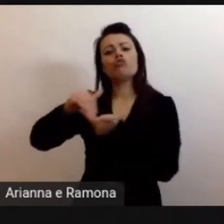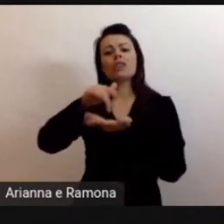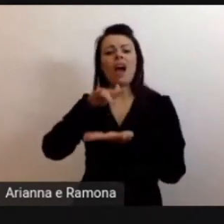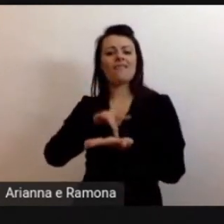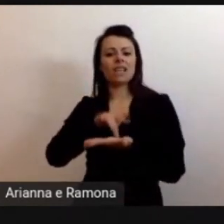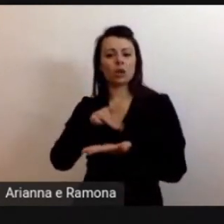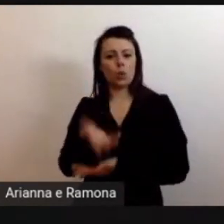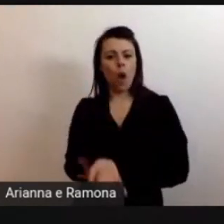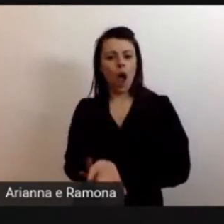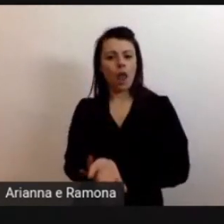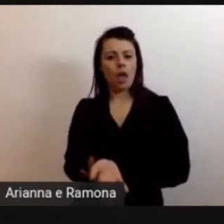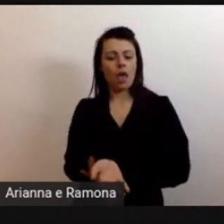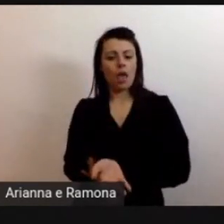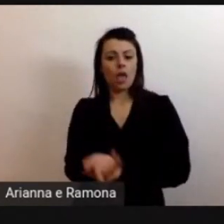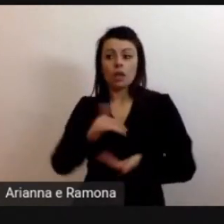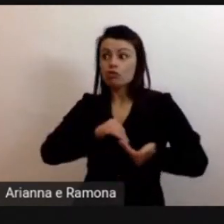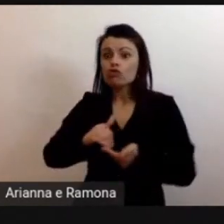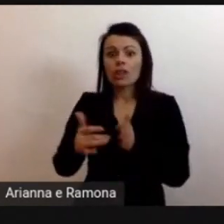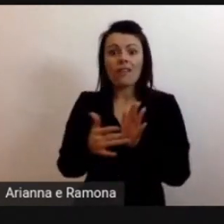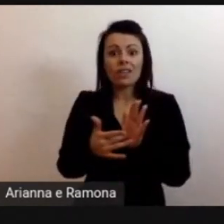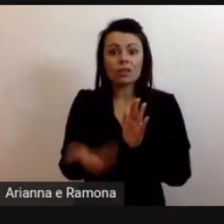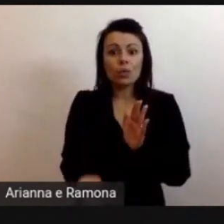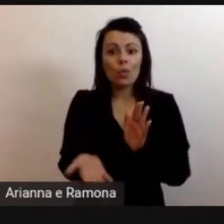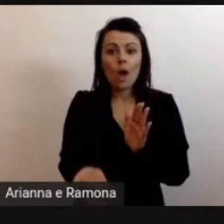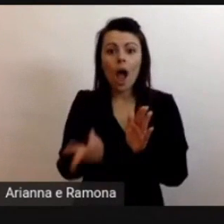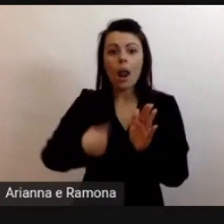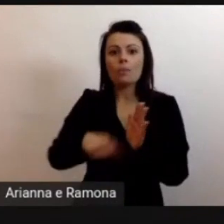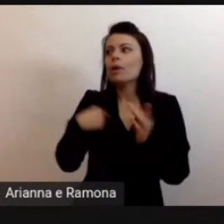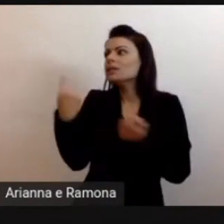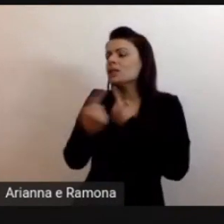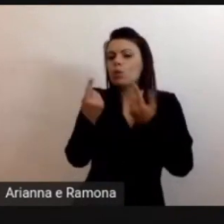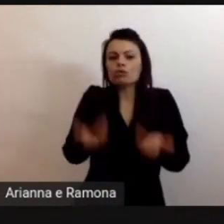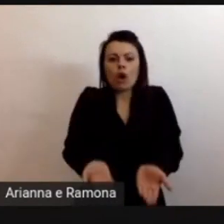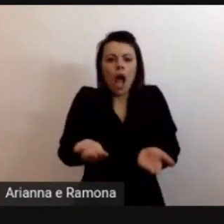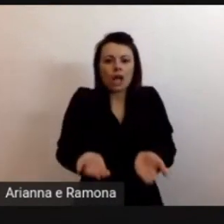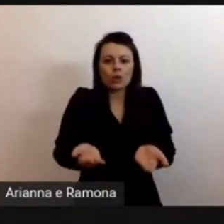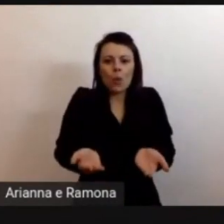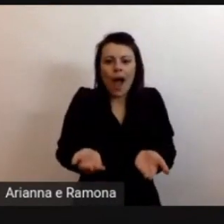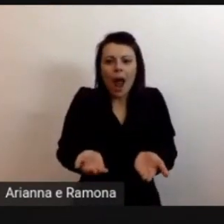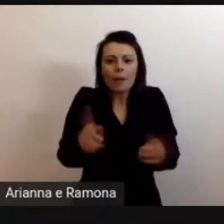visto anche la condizione in cui ci troviamo noi che abbiamo avuto